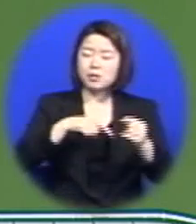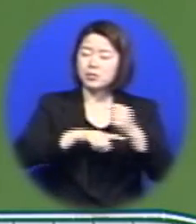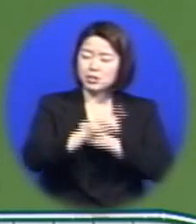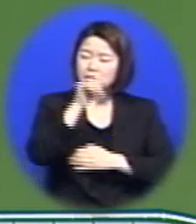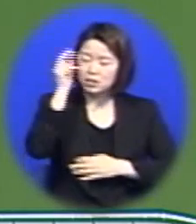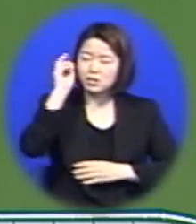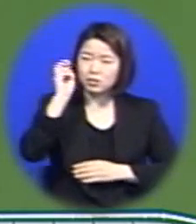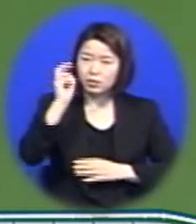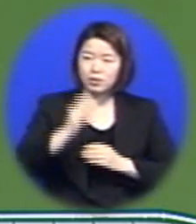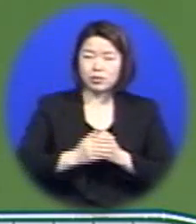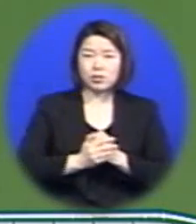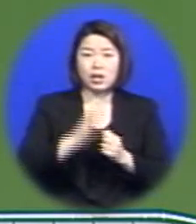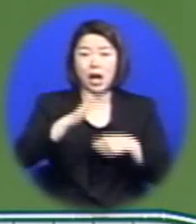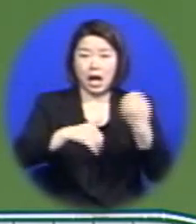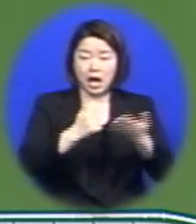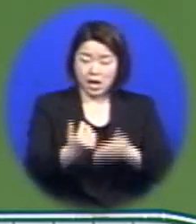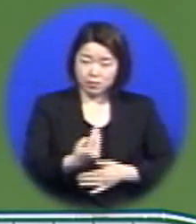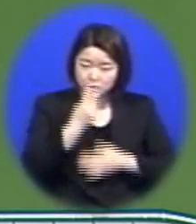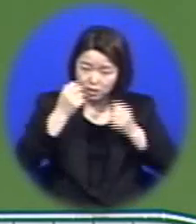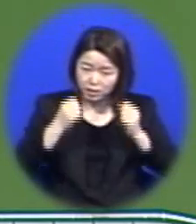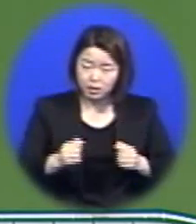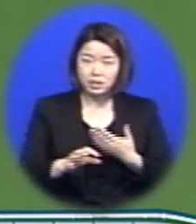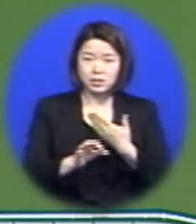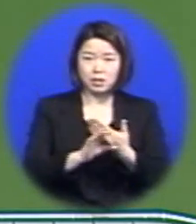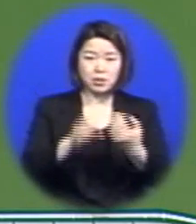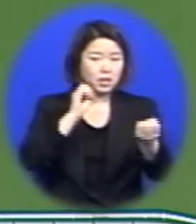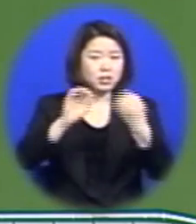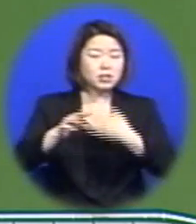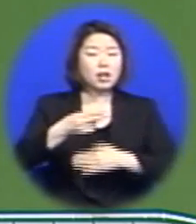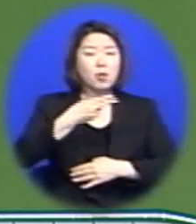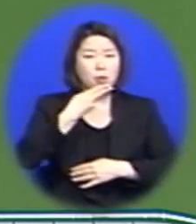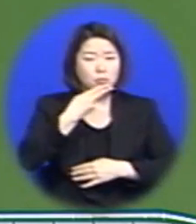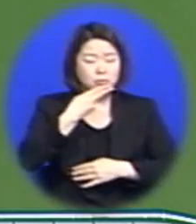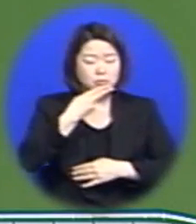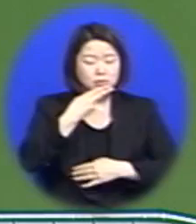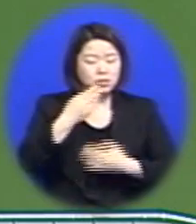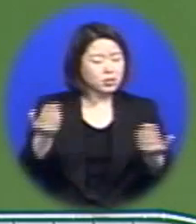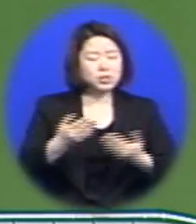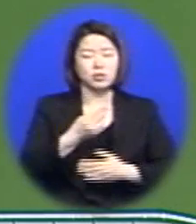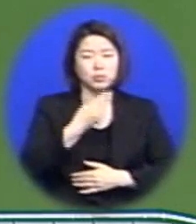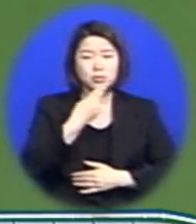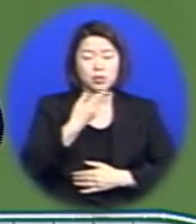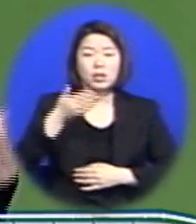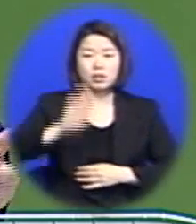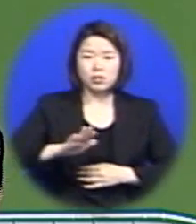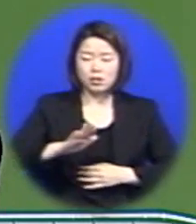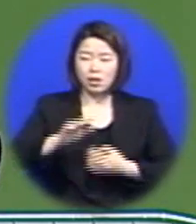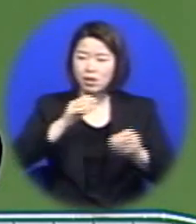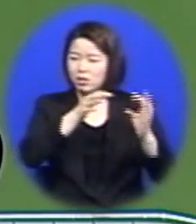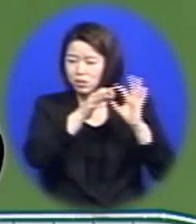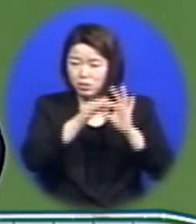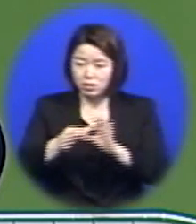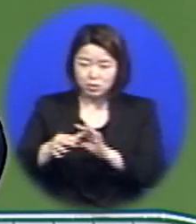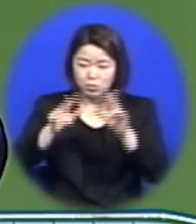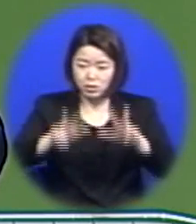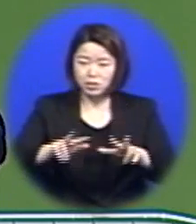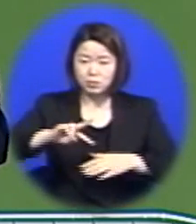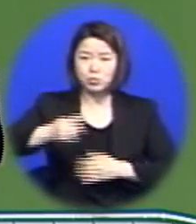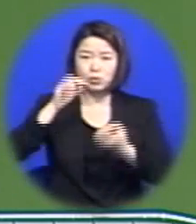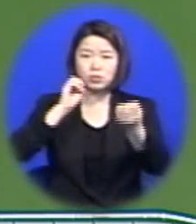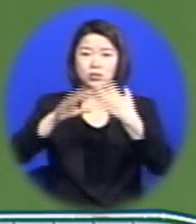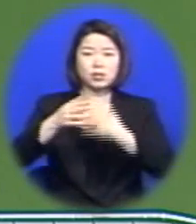분명히 하나님 살아 계시다면 응답 안 하실 리가 없는 기도입니다 그런데도 응답이 안 되고 있어요